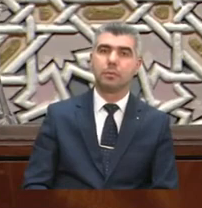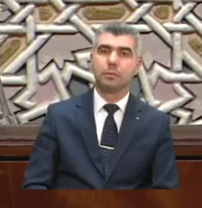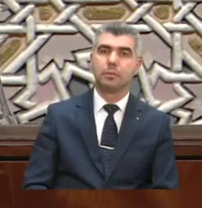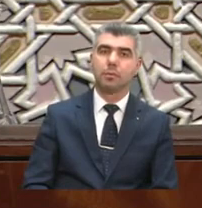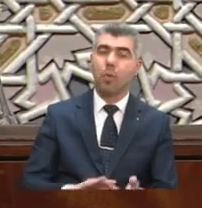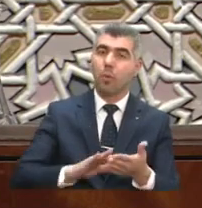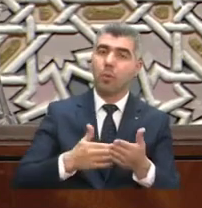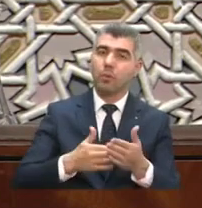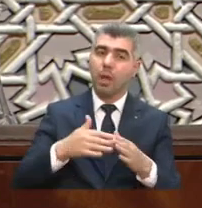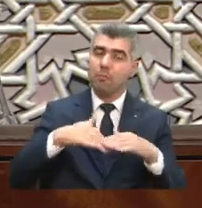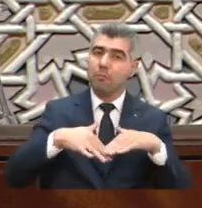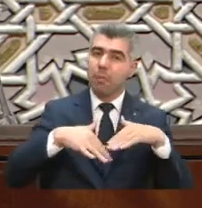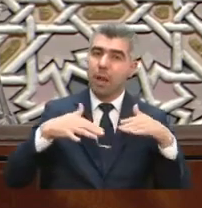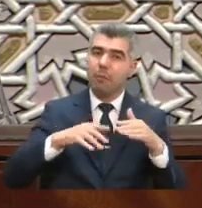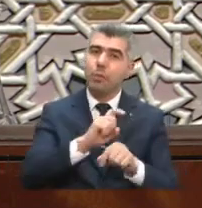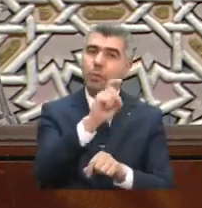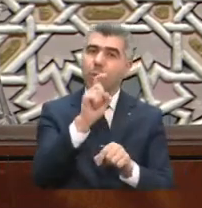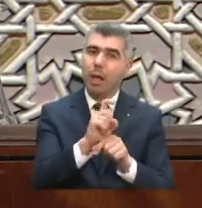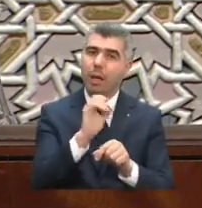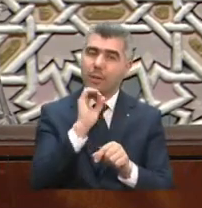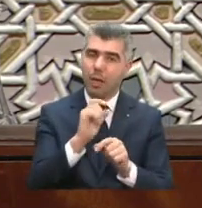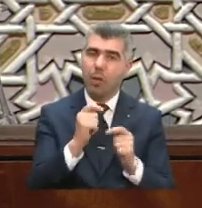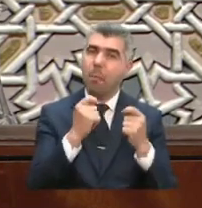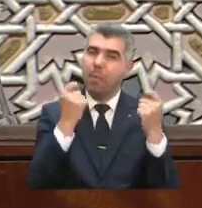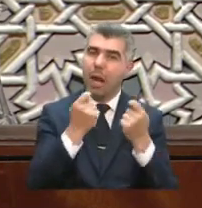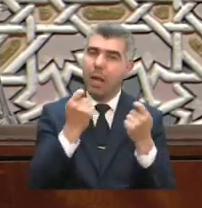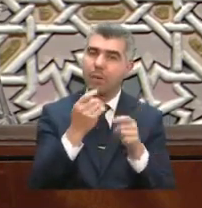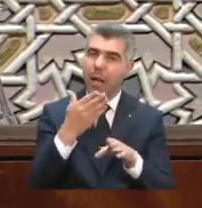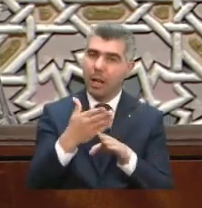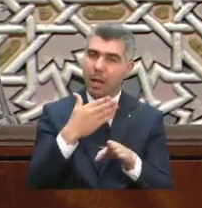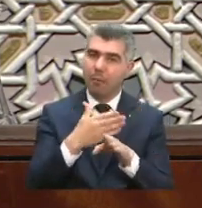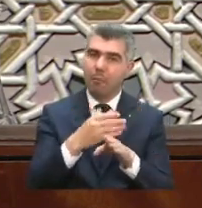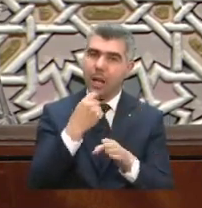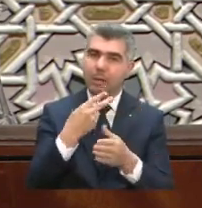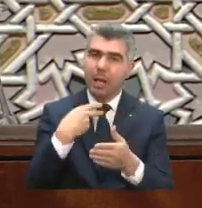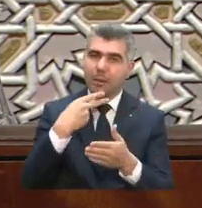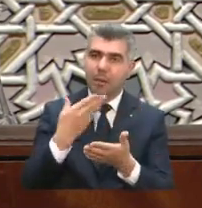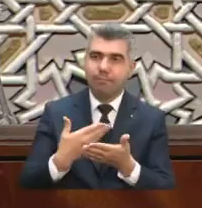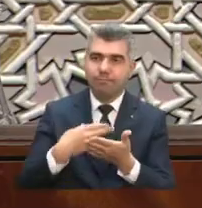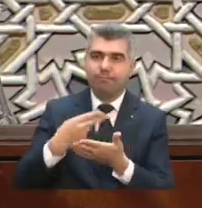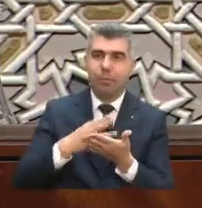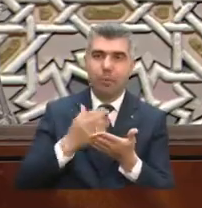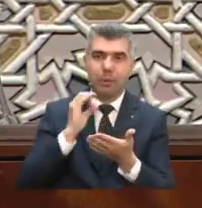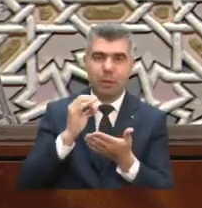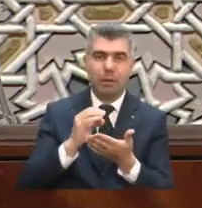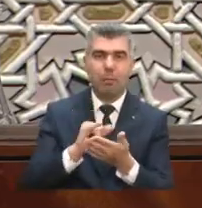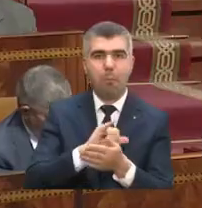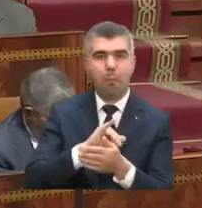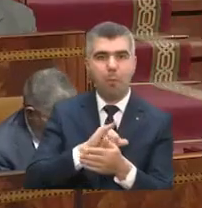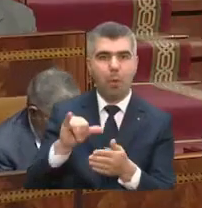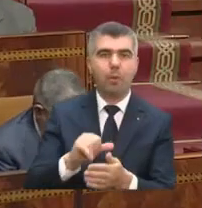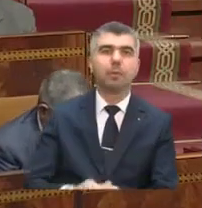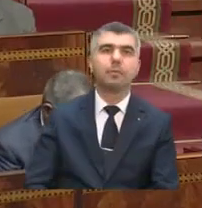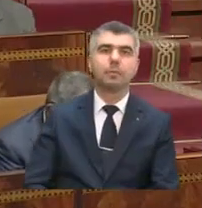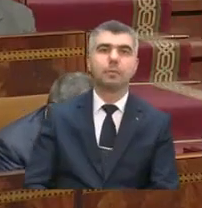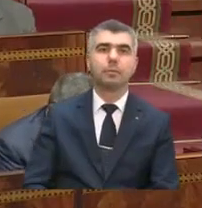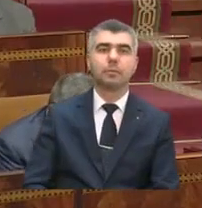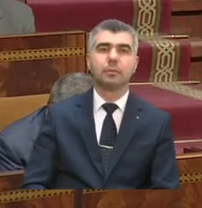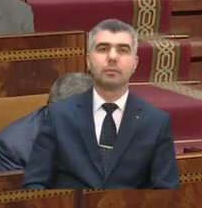النواب نكون أنا واضح معكم كاعرين بهذا خليتكم شي شوية. تفضل السيد الرئيس.